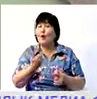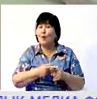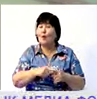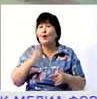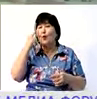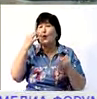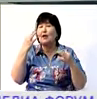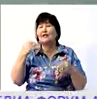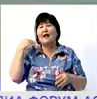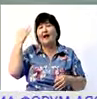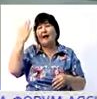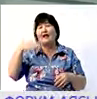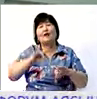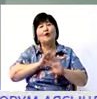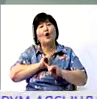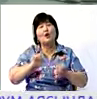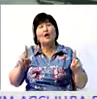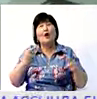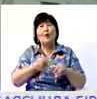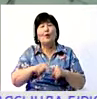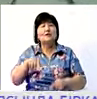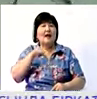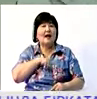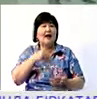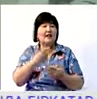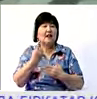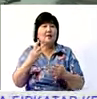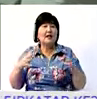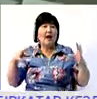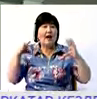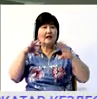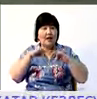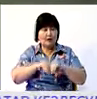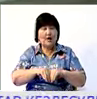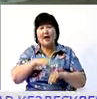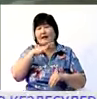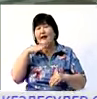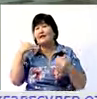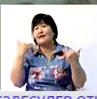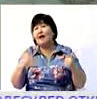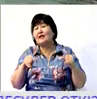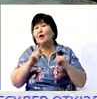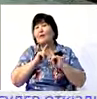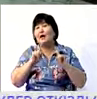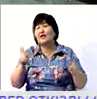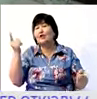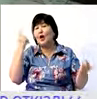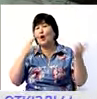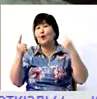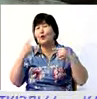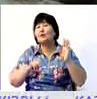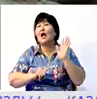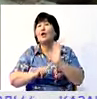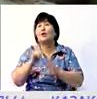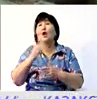еркіндігі мен қиялының ұшқырлығы. Осыншама қасиеттер бір арнаға тоғысқанда талайды тамсандырар ерекше туындылар дүниеге